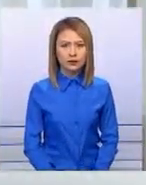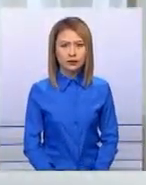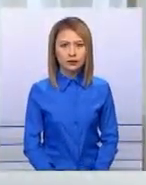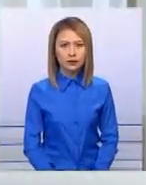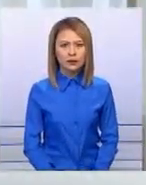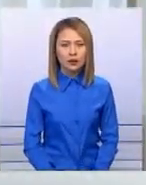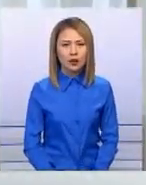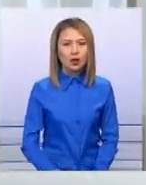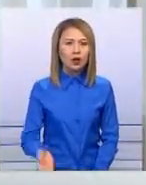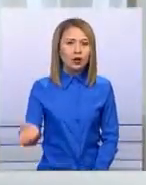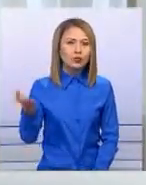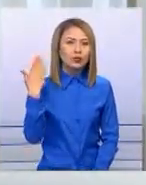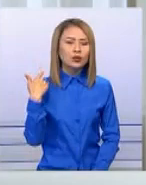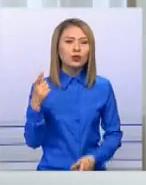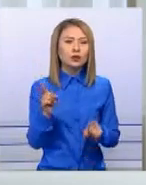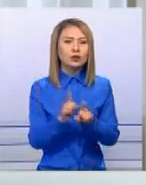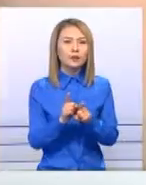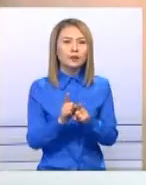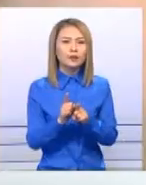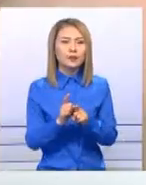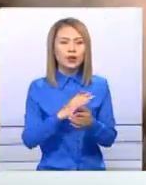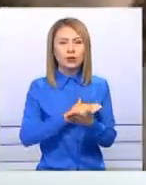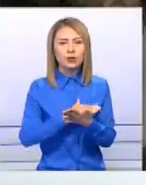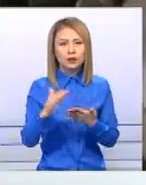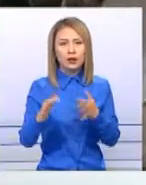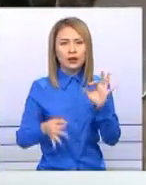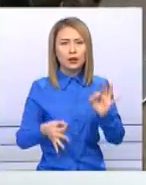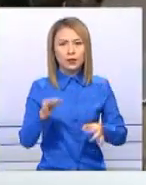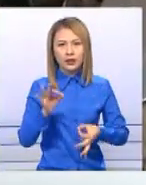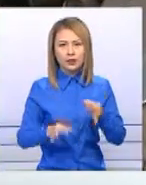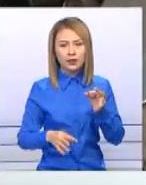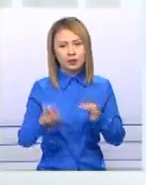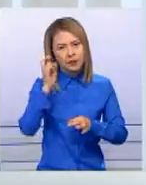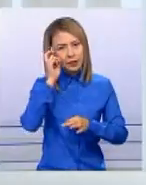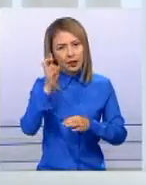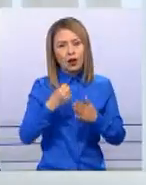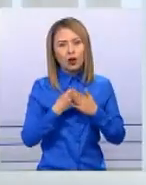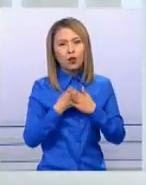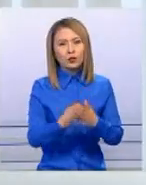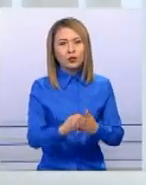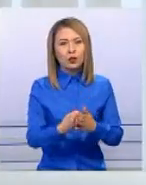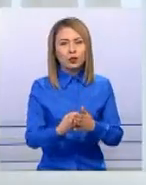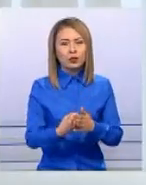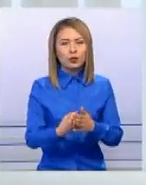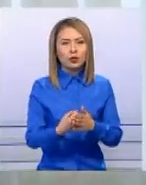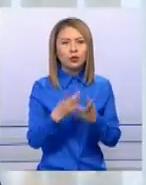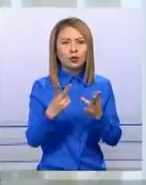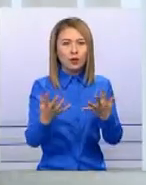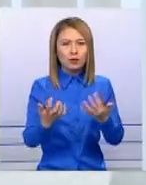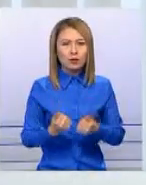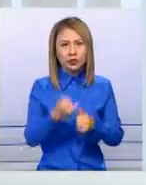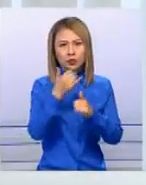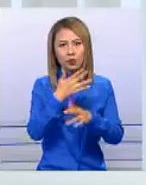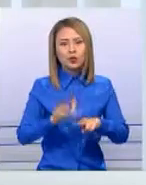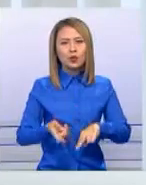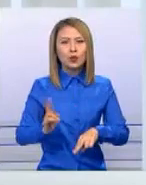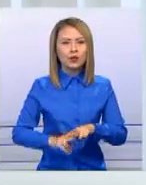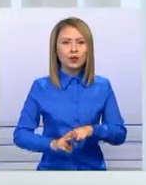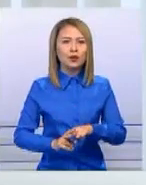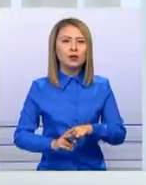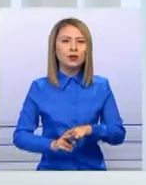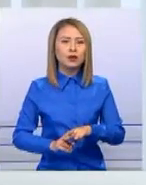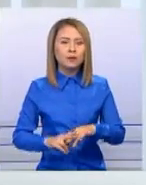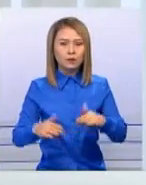Бұрынғындай, мысалы, критерий нормативтері өте жоғары болатын, жаңағы мемлекетті қолдауға қолы жетпей қалатын. Біз осы